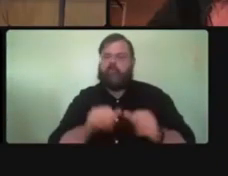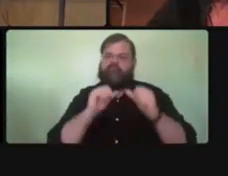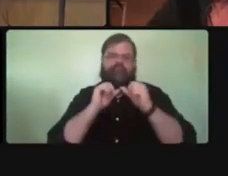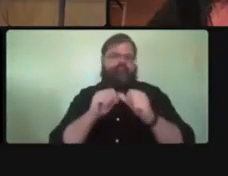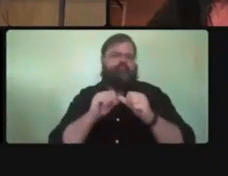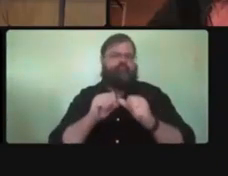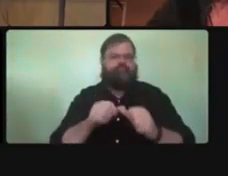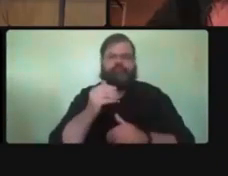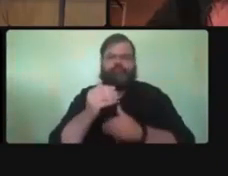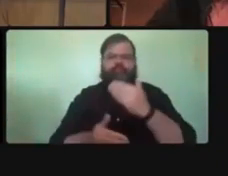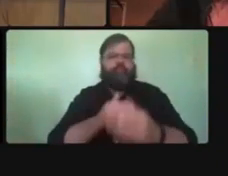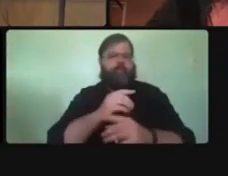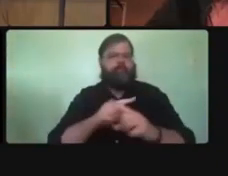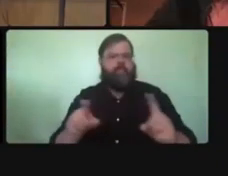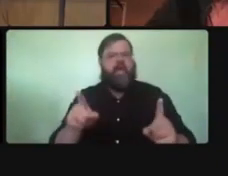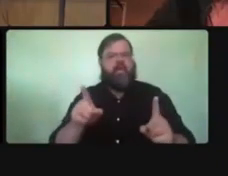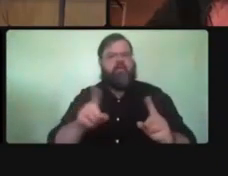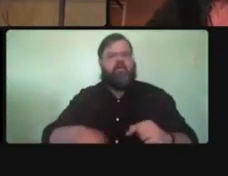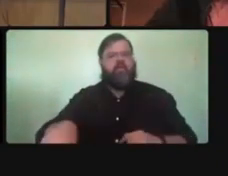bado imesalia.